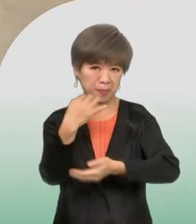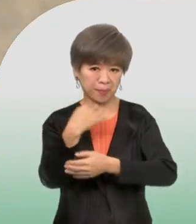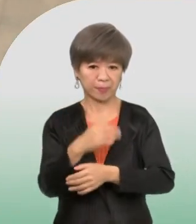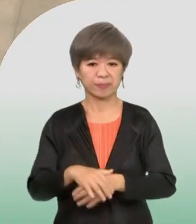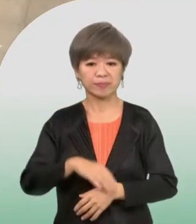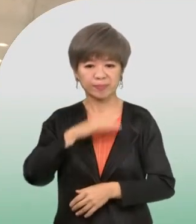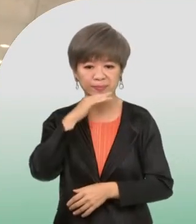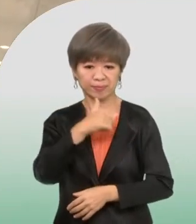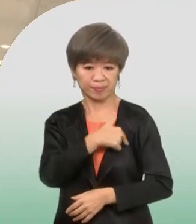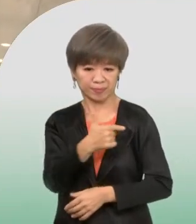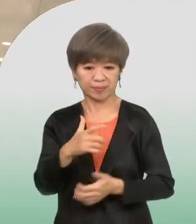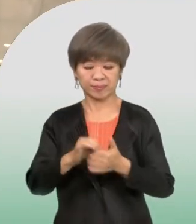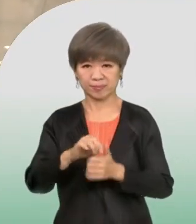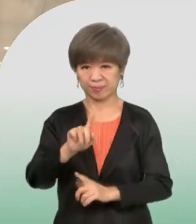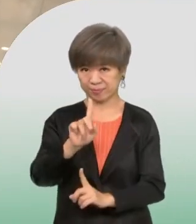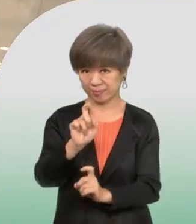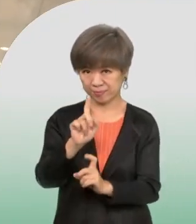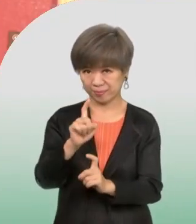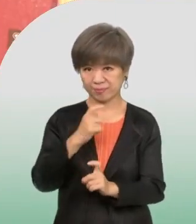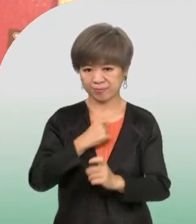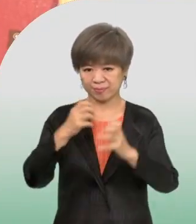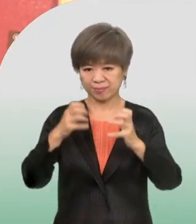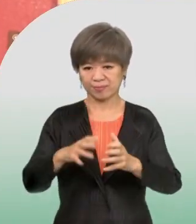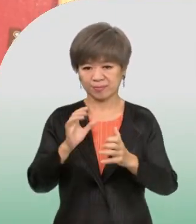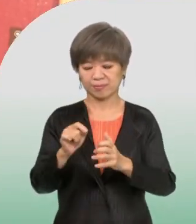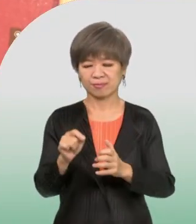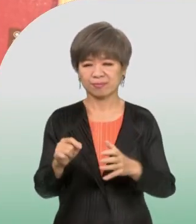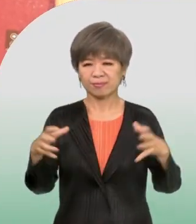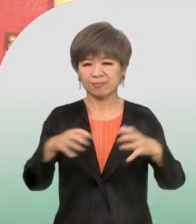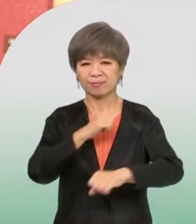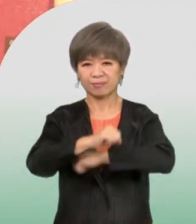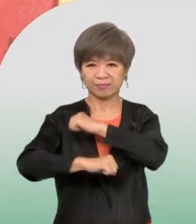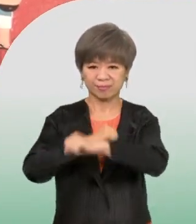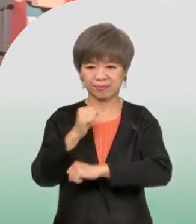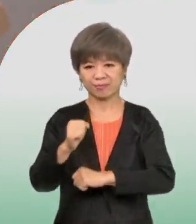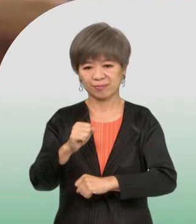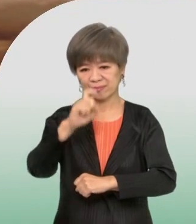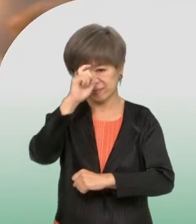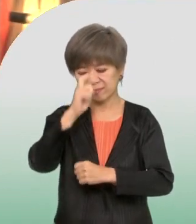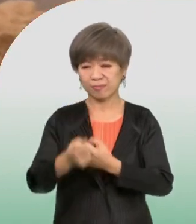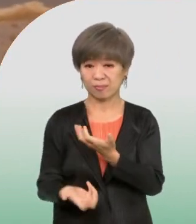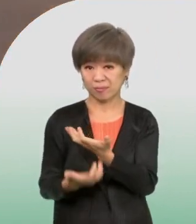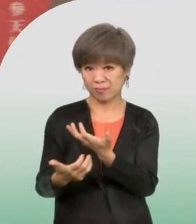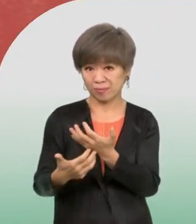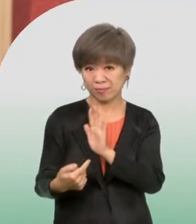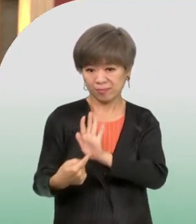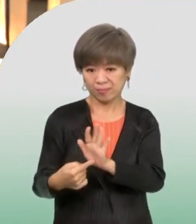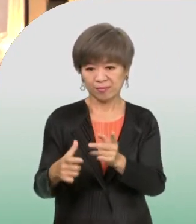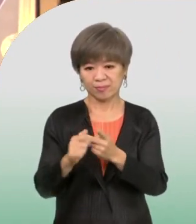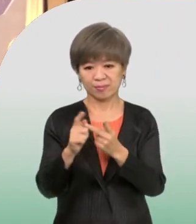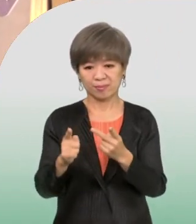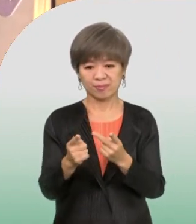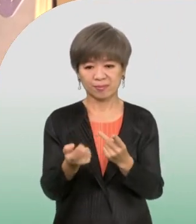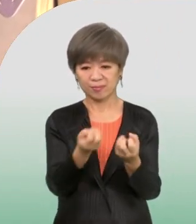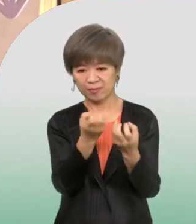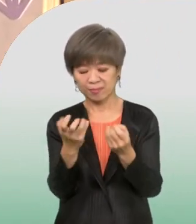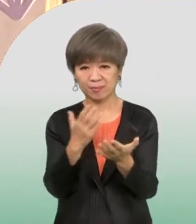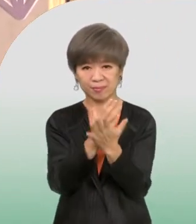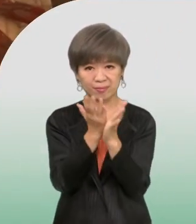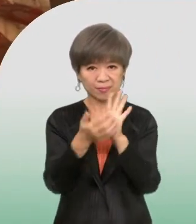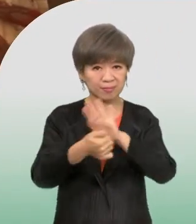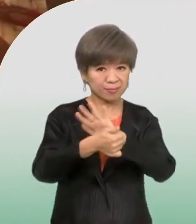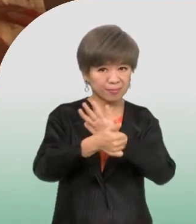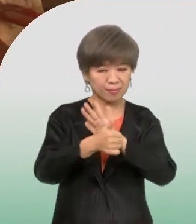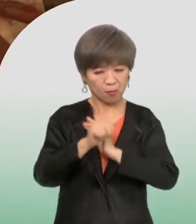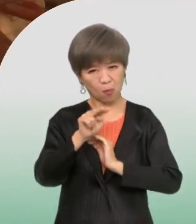一只白鹿，也就会适应嘅生意来判诞生派吹，透过诞生料理示范、花镜、被人发通等等，本看到乡